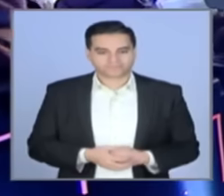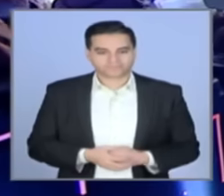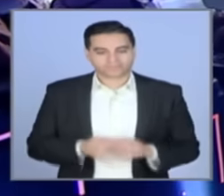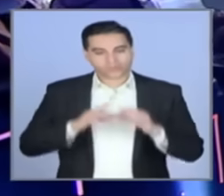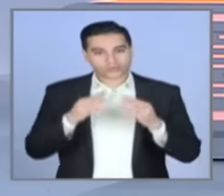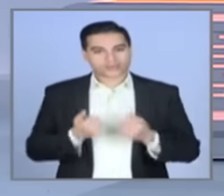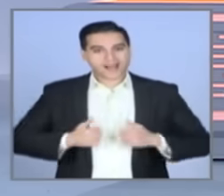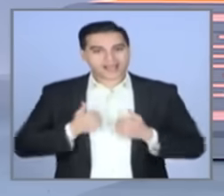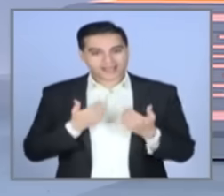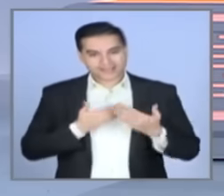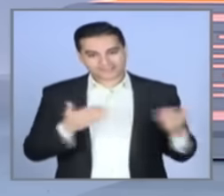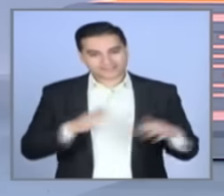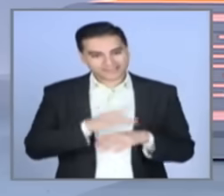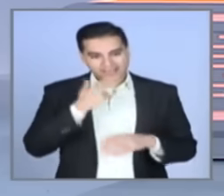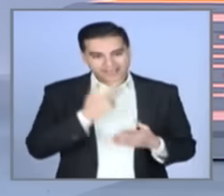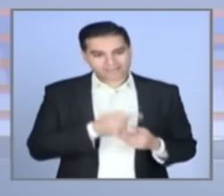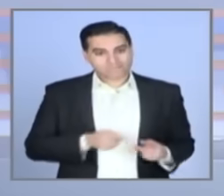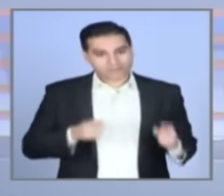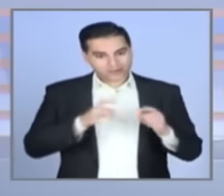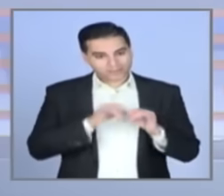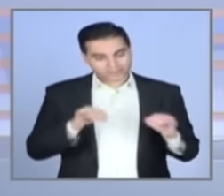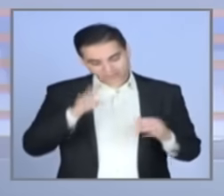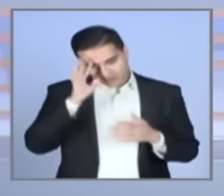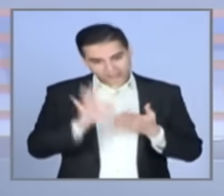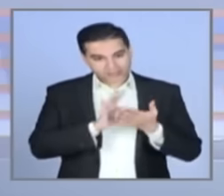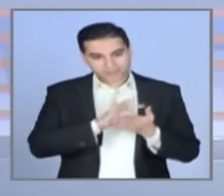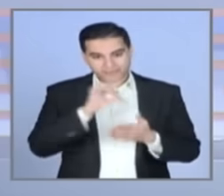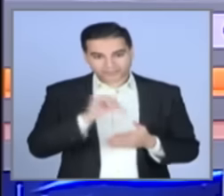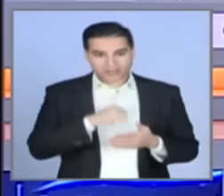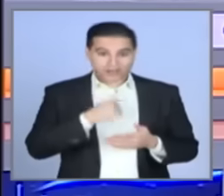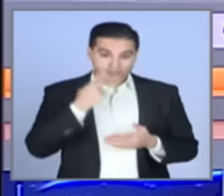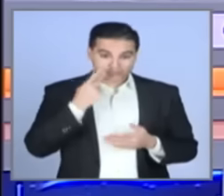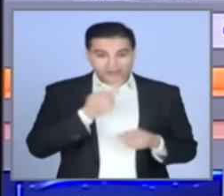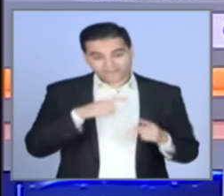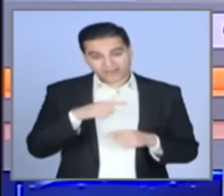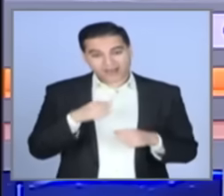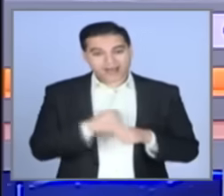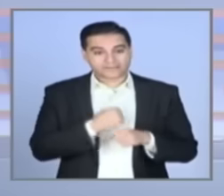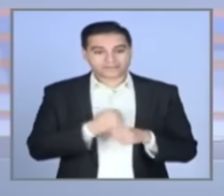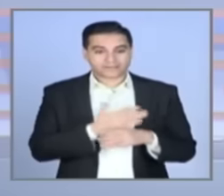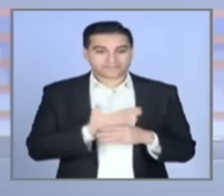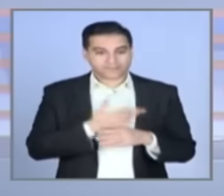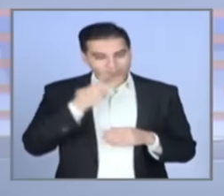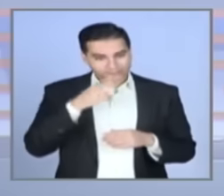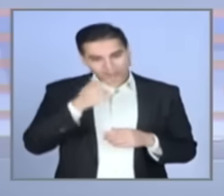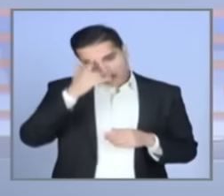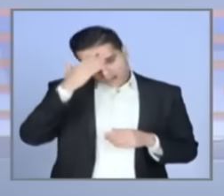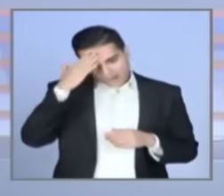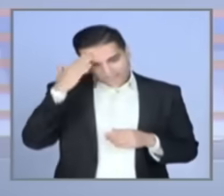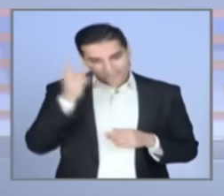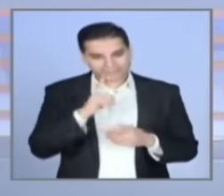عيلة الحياة هارد لك. المباراة طارت منكم. طارت منكم متهيألي يعني عشان كنتوا محتاجين شوية